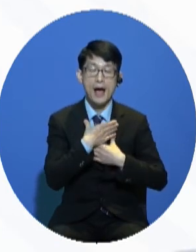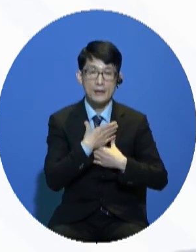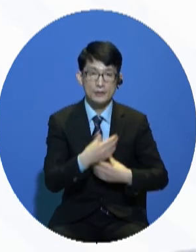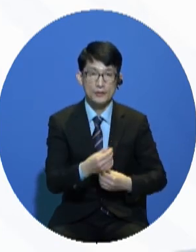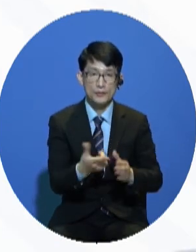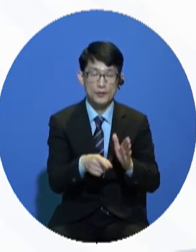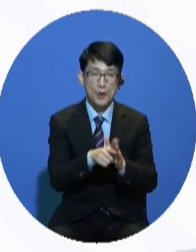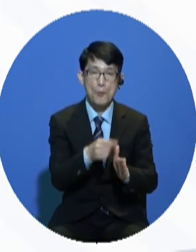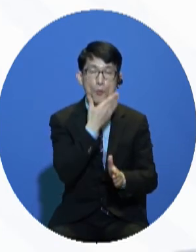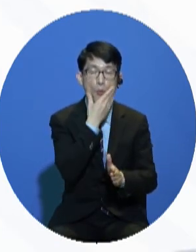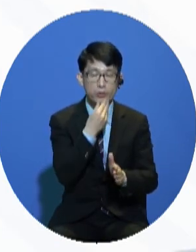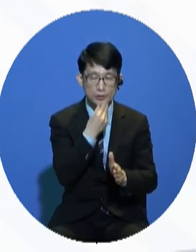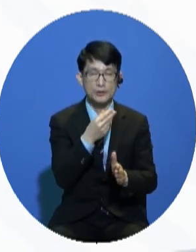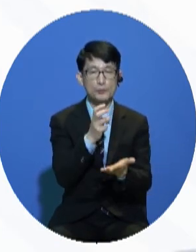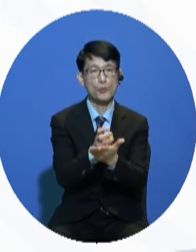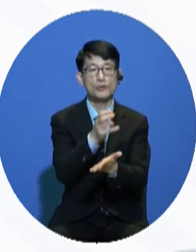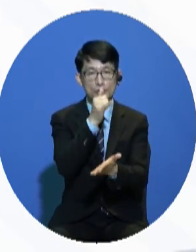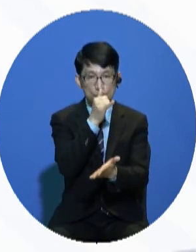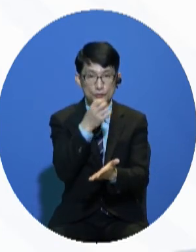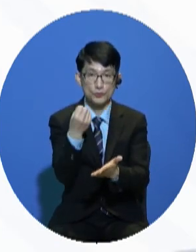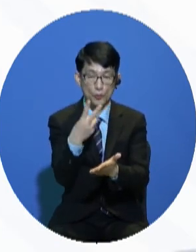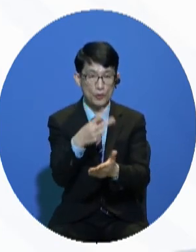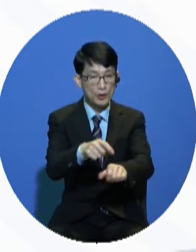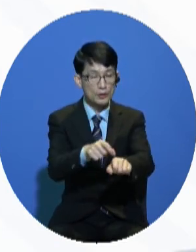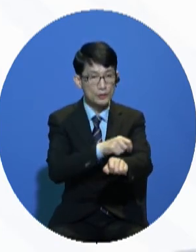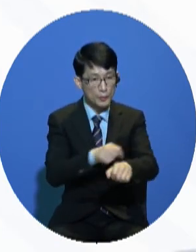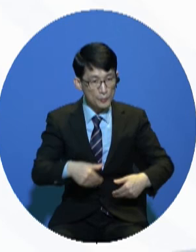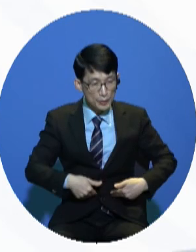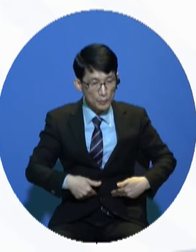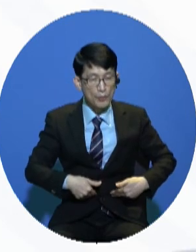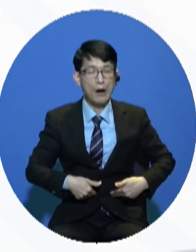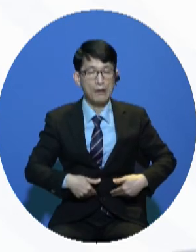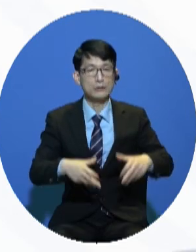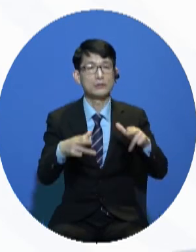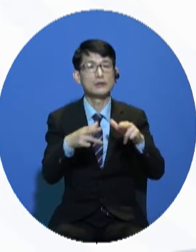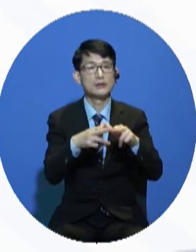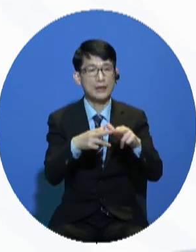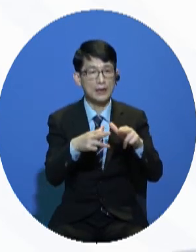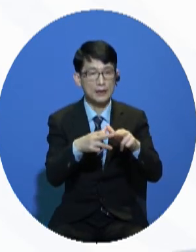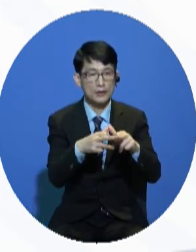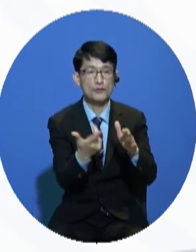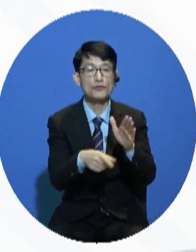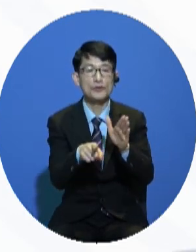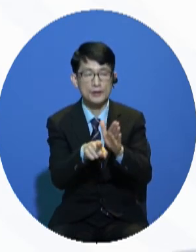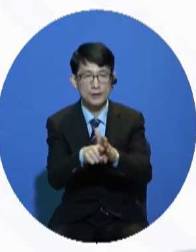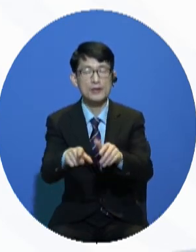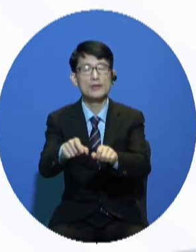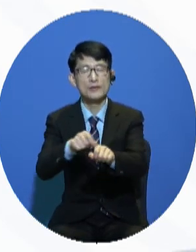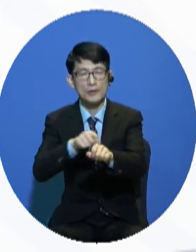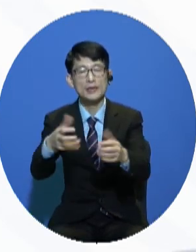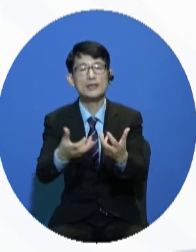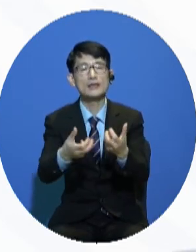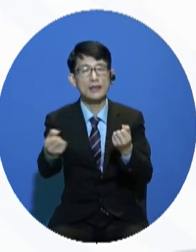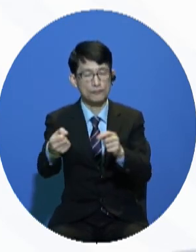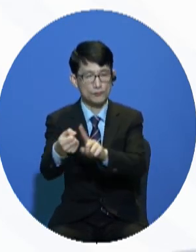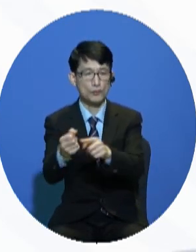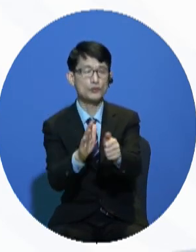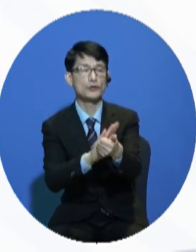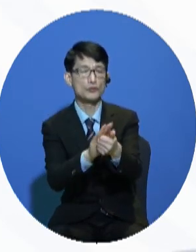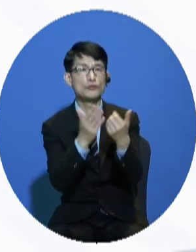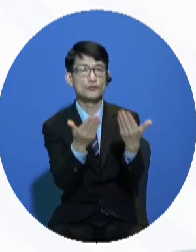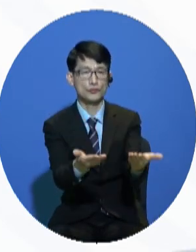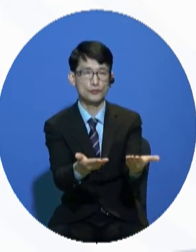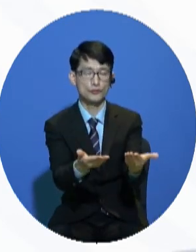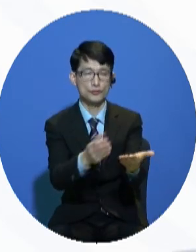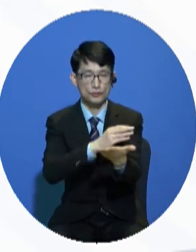제도가 있고, 그리고 이제 특별한 지원을 필요로 하는 장애인들에게 별도의 사회 안전망 체계를 가지고 있습니다. 그래서 이제 이런